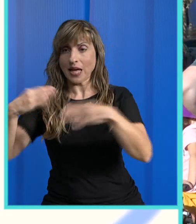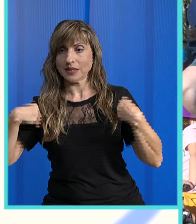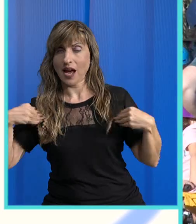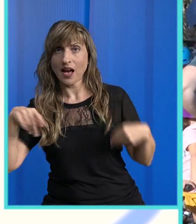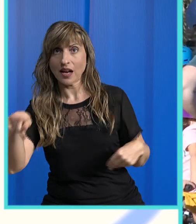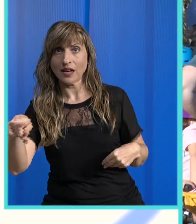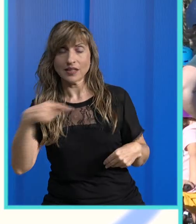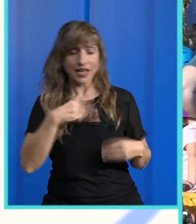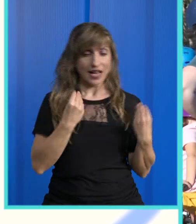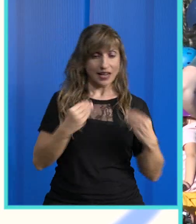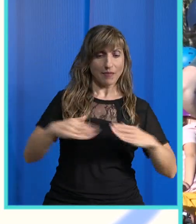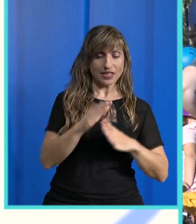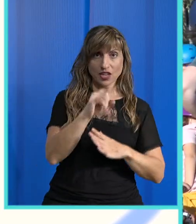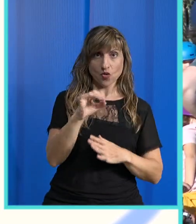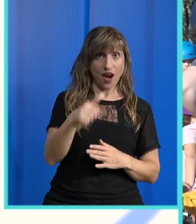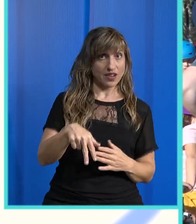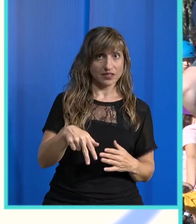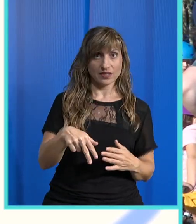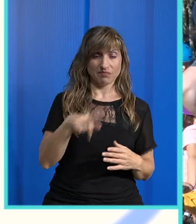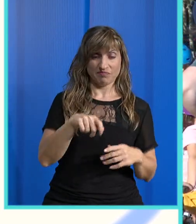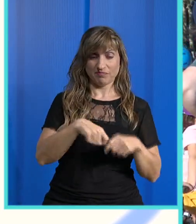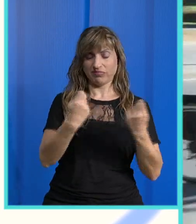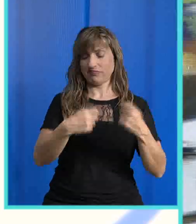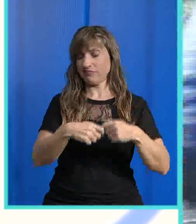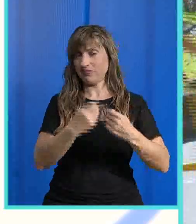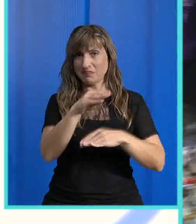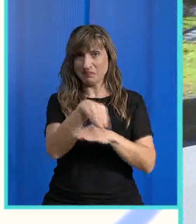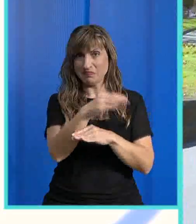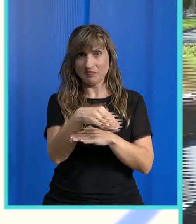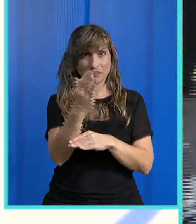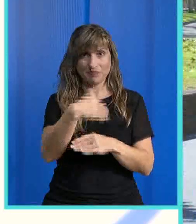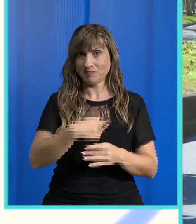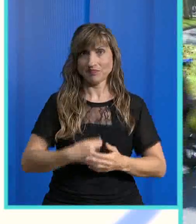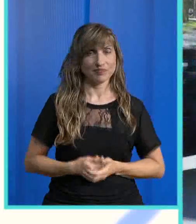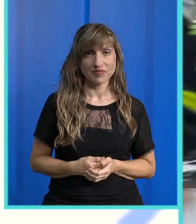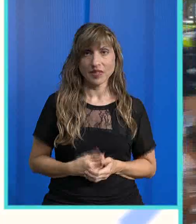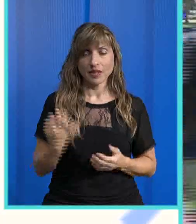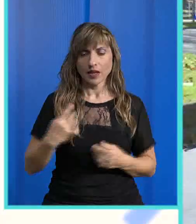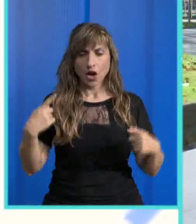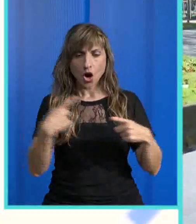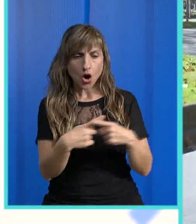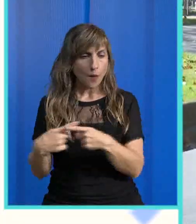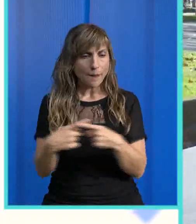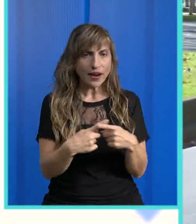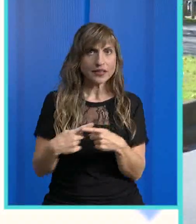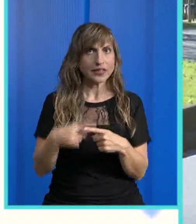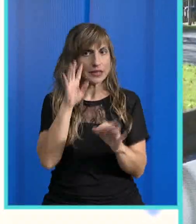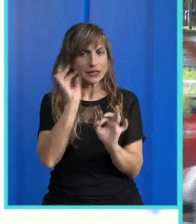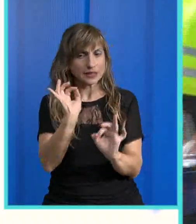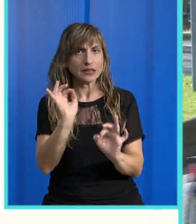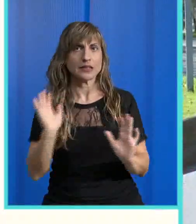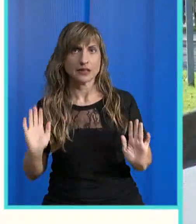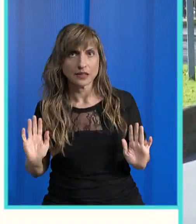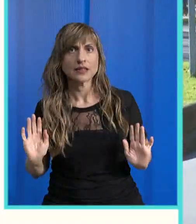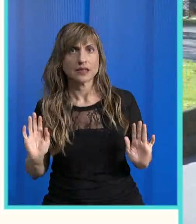que hi ha aquí a la Rambla Sant Joan que està destrossat, el manteniment és nul. S'ha de compartir trams complicats. Per exemple, l'altre carril